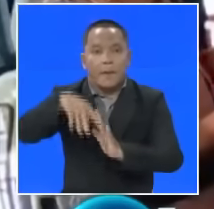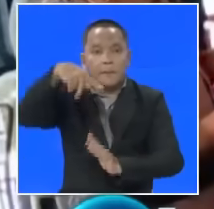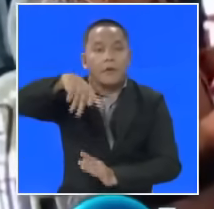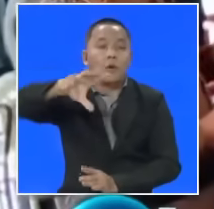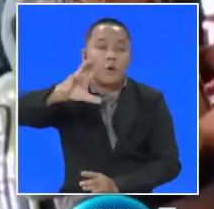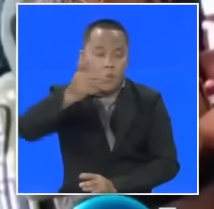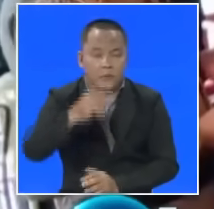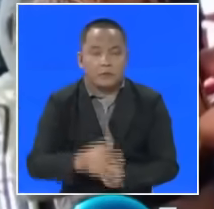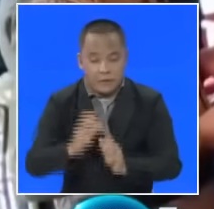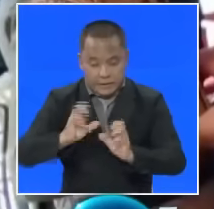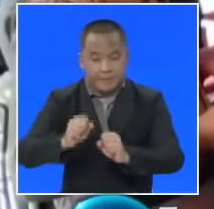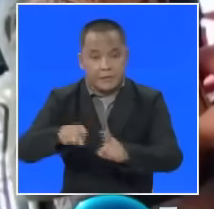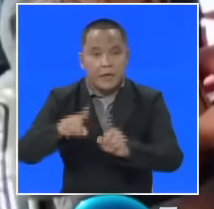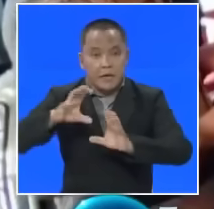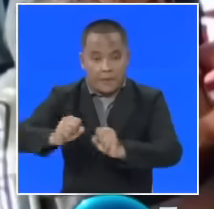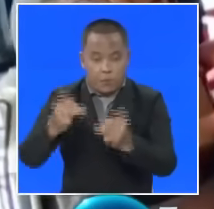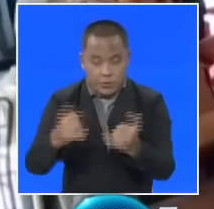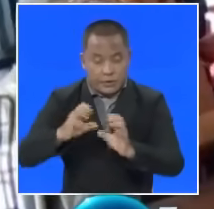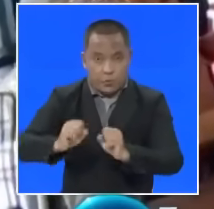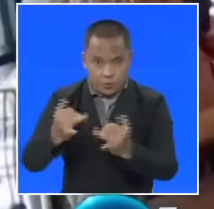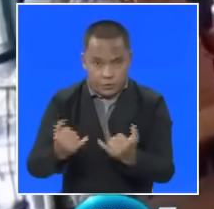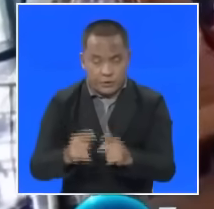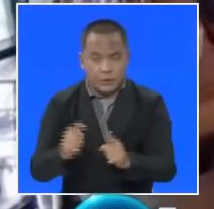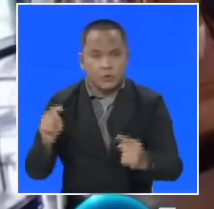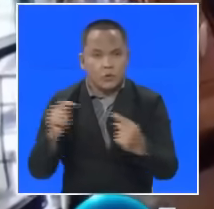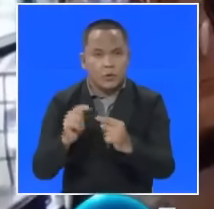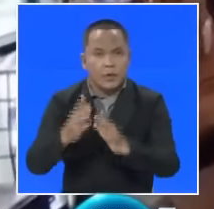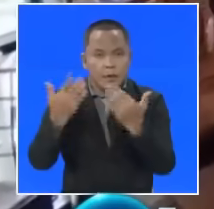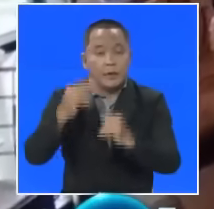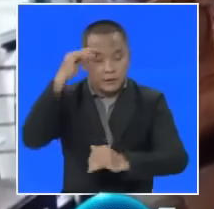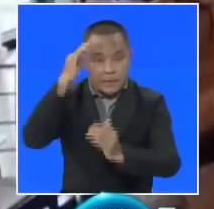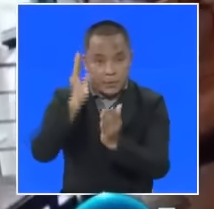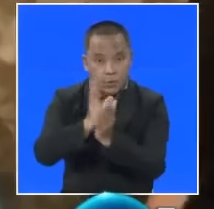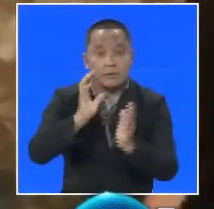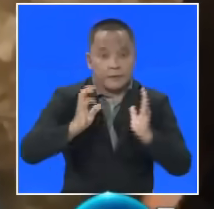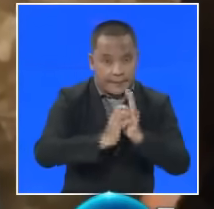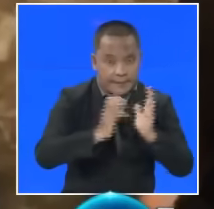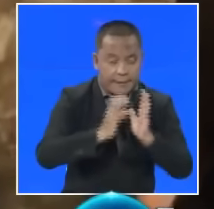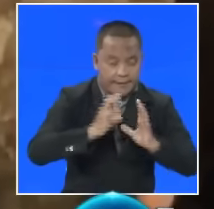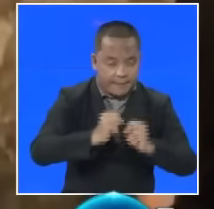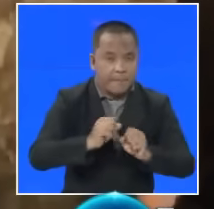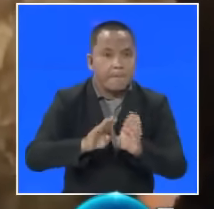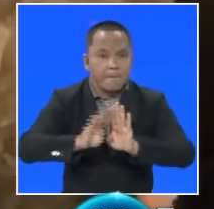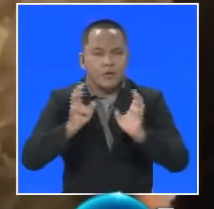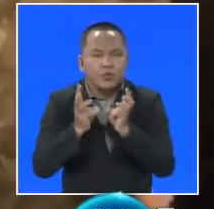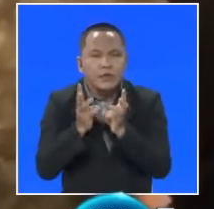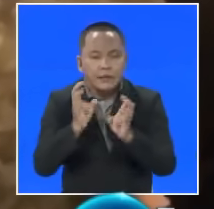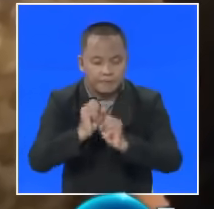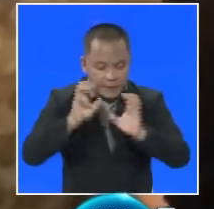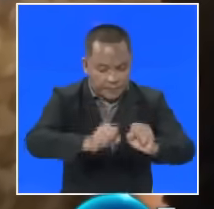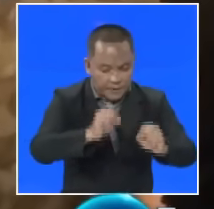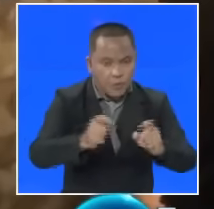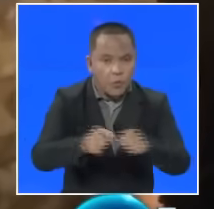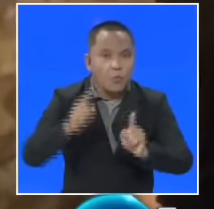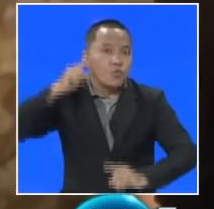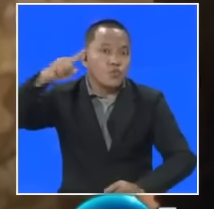กปฏิบัติการเข้าจับกลุ่มในวันนี้นะคะเกิดขึ้นหลังจากที่ตำรวจกองปราบปรามมีการเปิดปฏิบัติการทลายเครือข่ายน